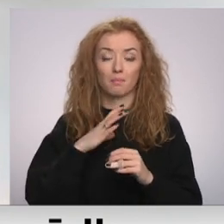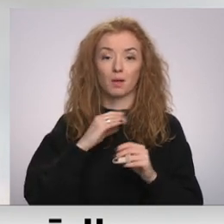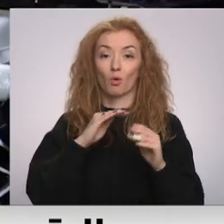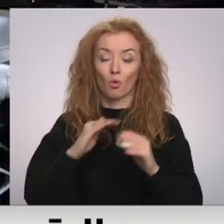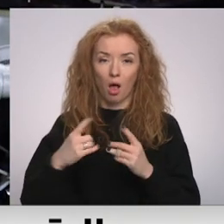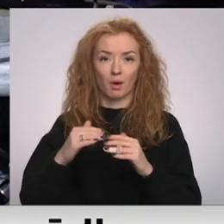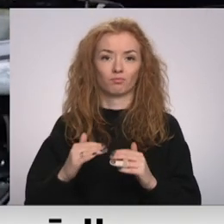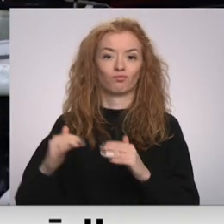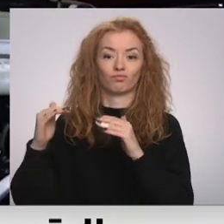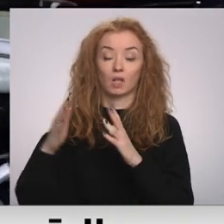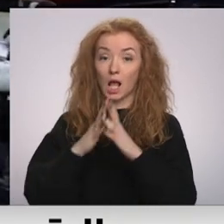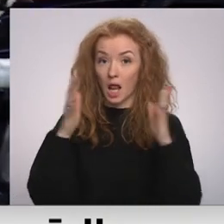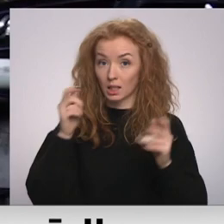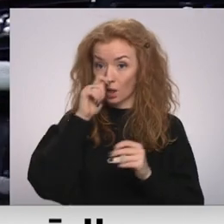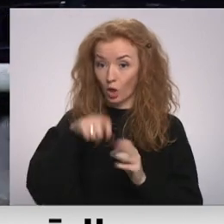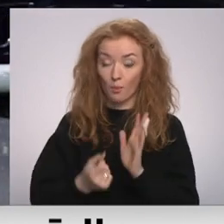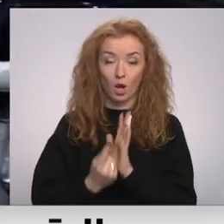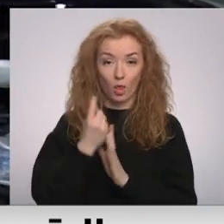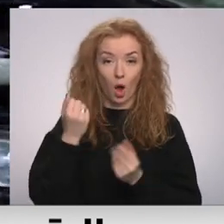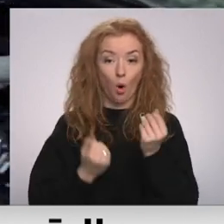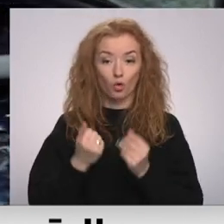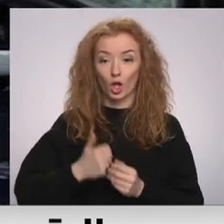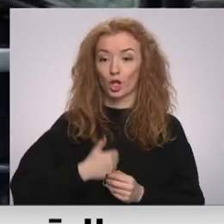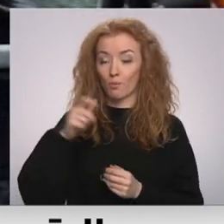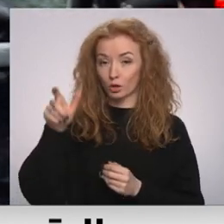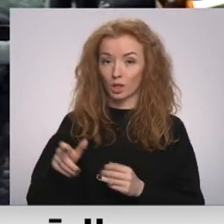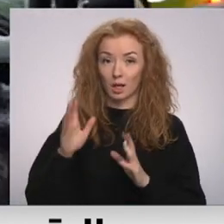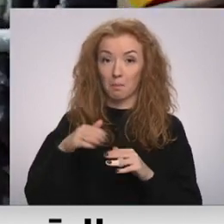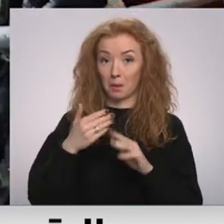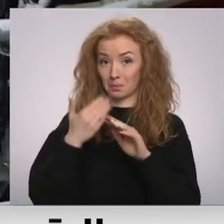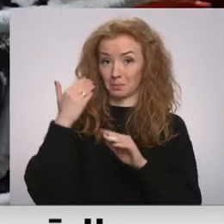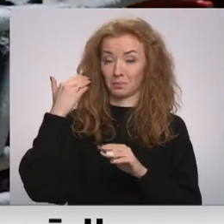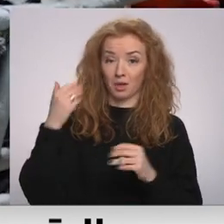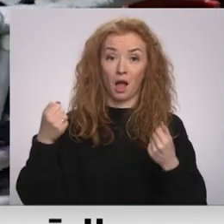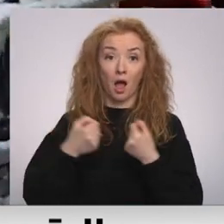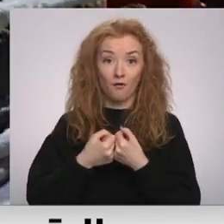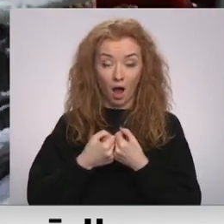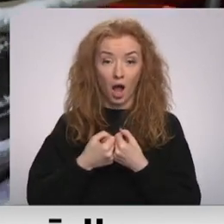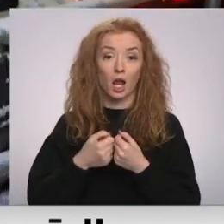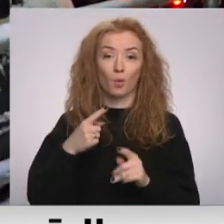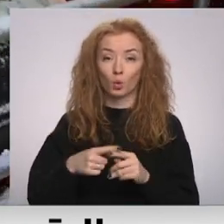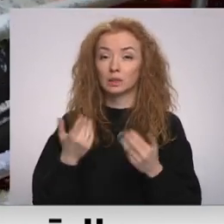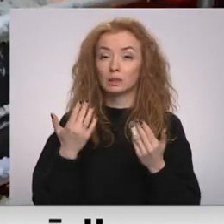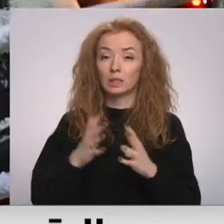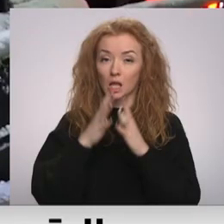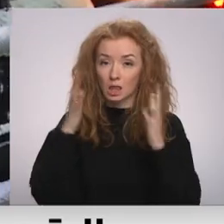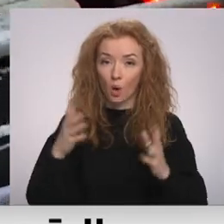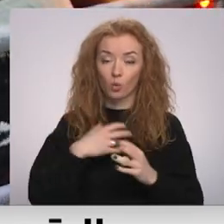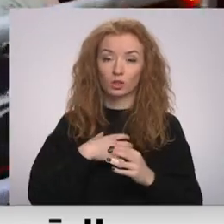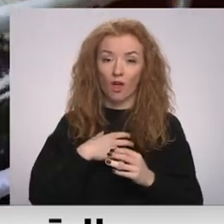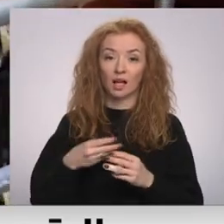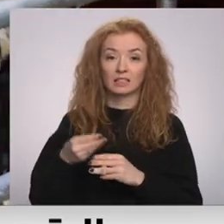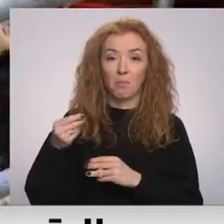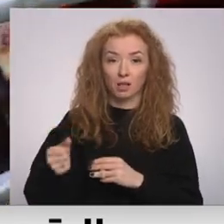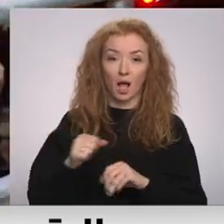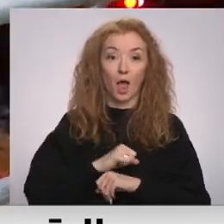pacēlās. Cik liels zaudējumi radušies auto īpašniekiem par pēdējās dienās piedzīvotajām avārijām un cik daudz nāksies atlīdzības